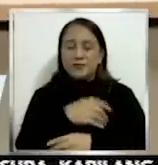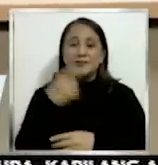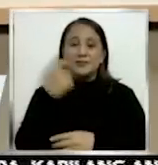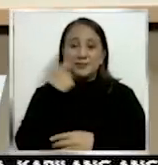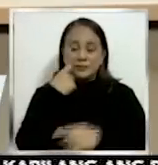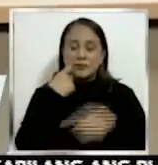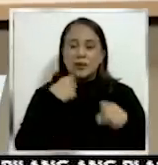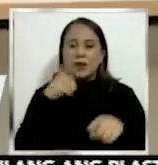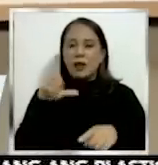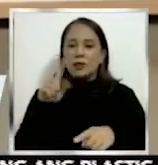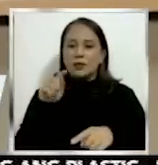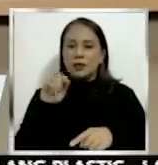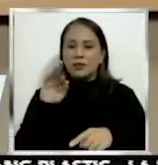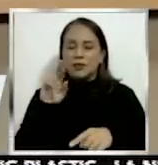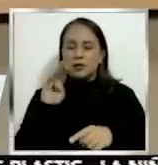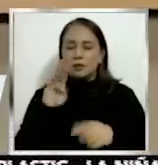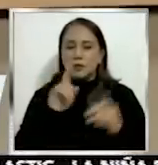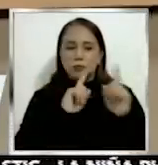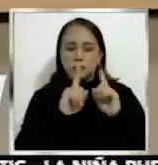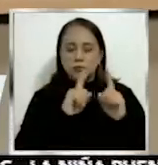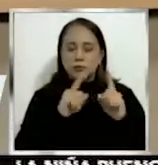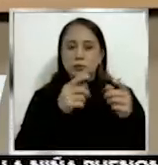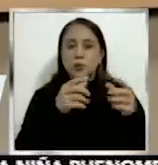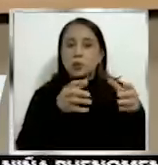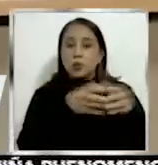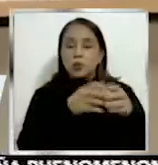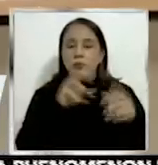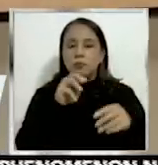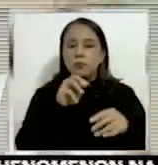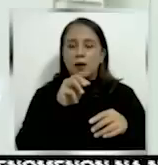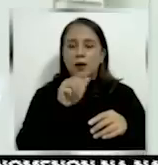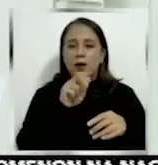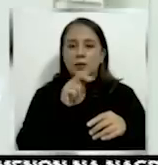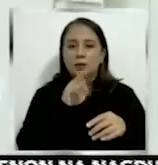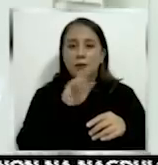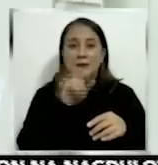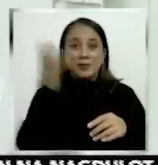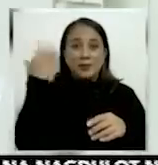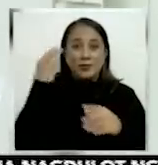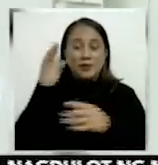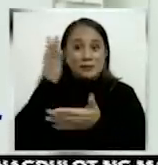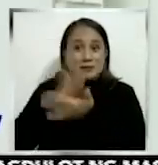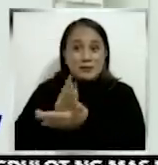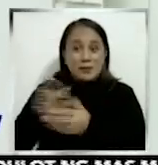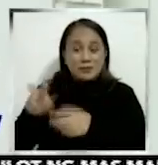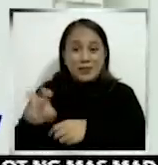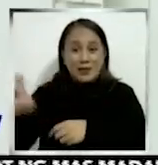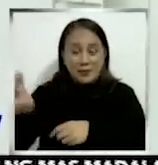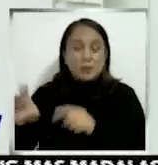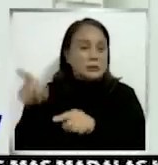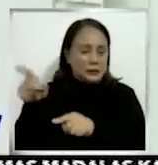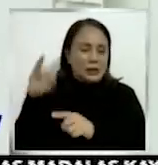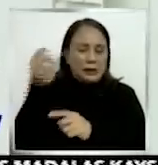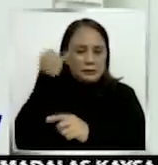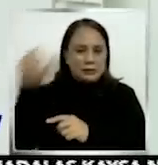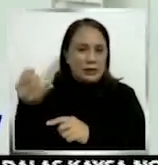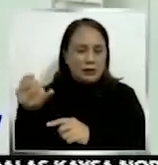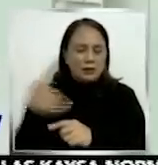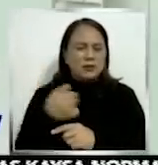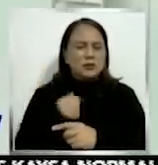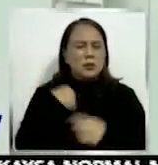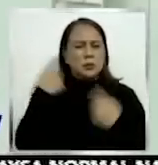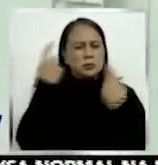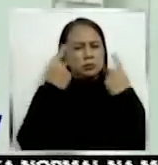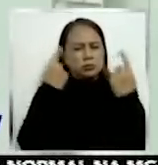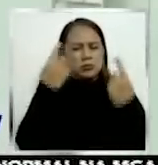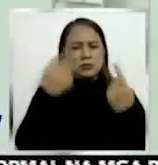LTFRB ang grupong Manibela na nasa likod ng Tigil Pasada kamakailan. Naibsan na naman yung pangamba namin ngayon dahil yung panawagan